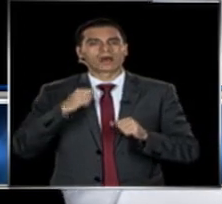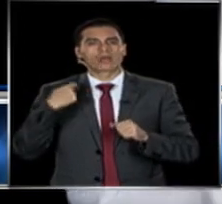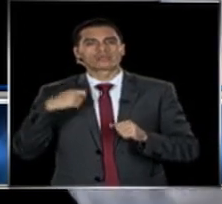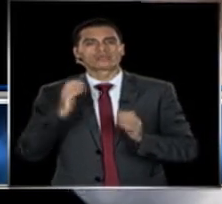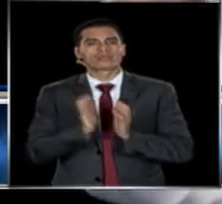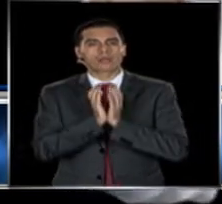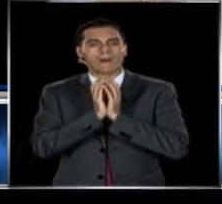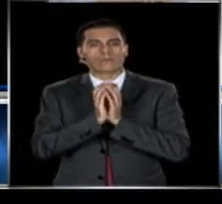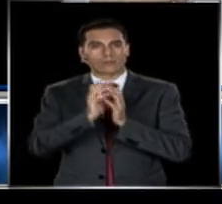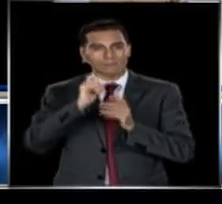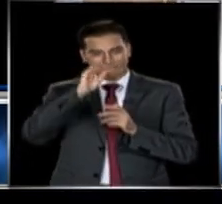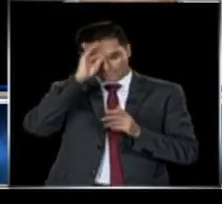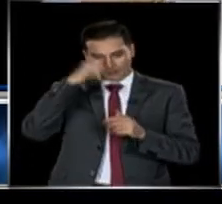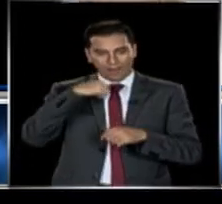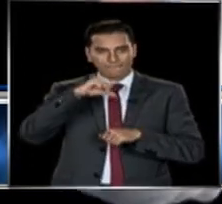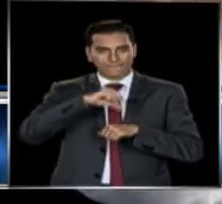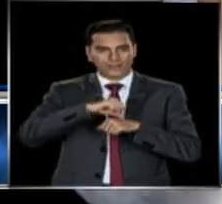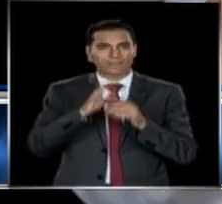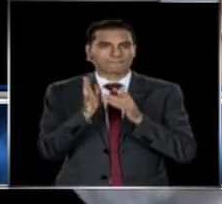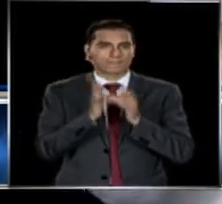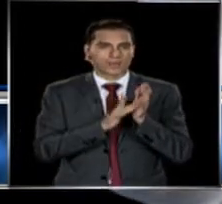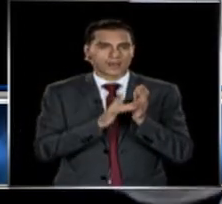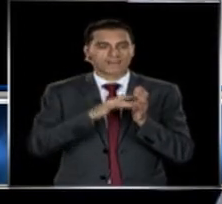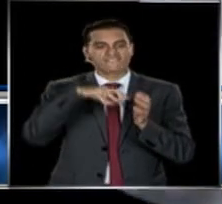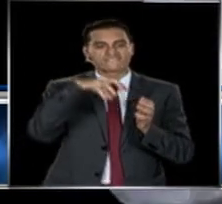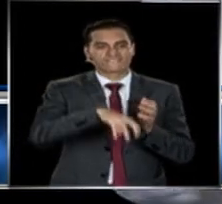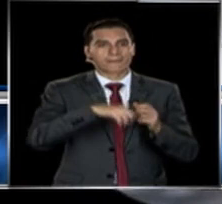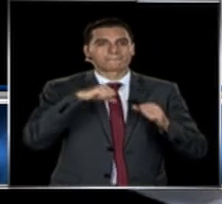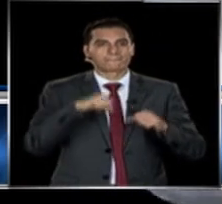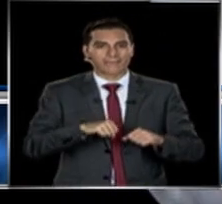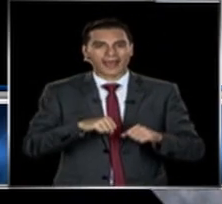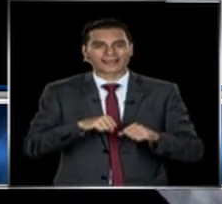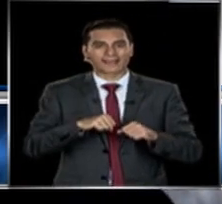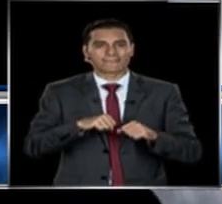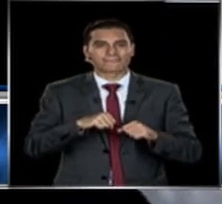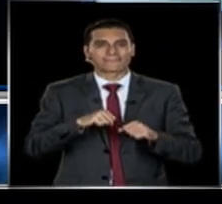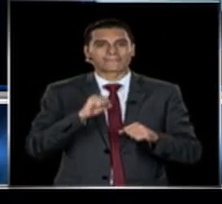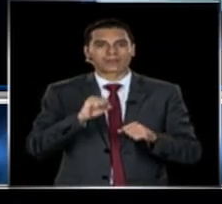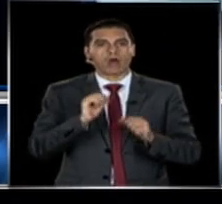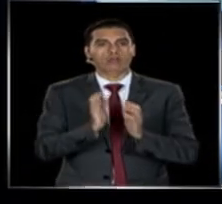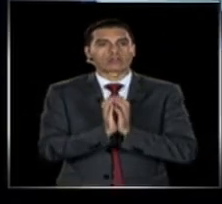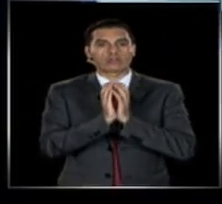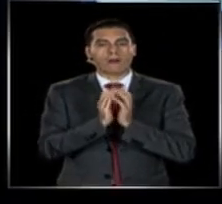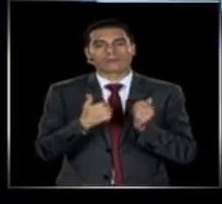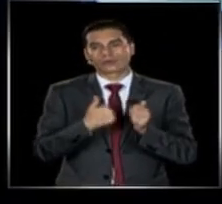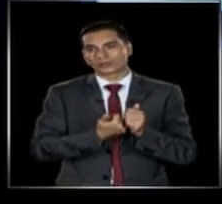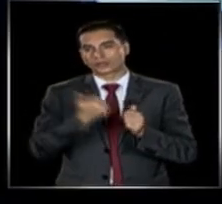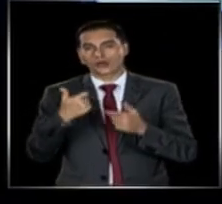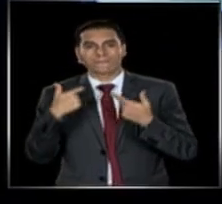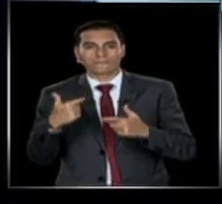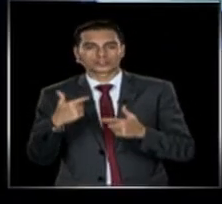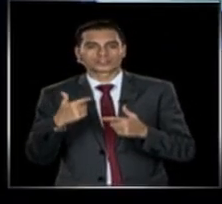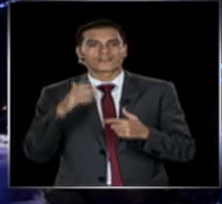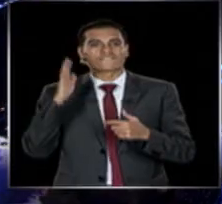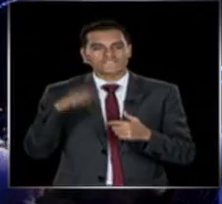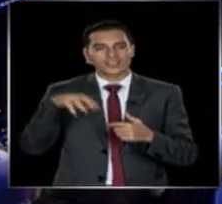الوزارة، هتقول أنا أو تكلم الخط الساخن، أنا في منطقة كذا، فين مكتب التأهيل قريب من بيتي. في